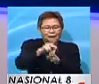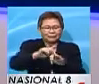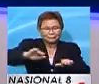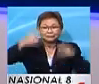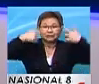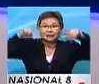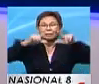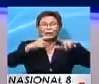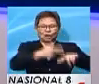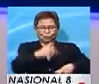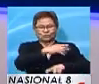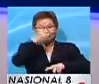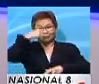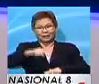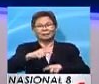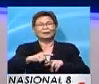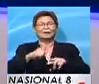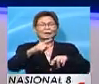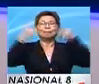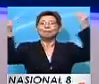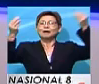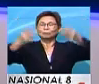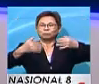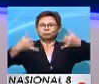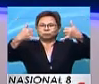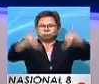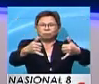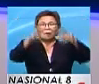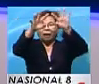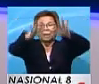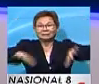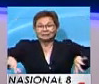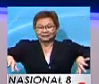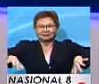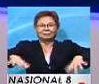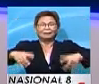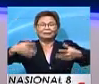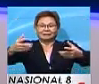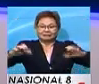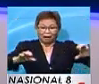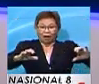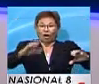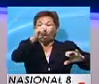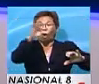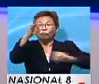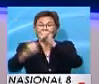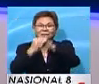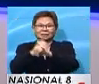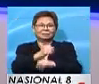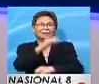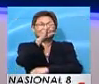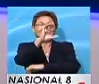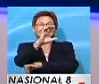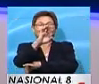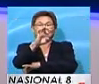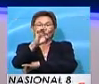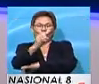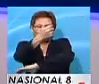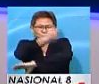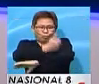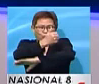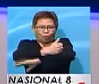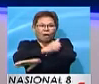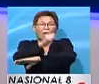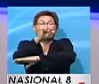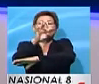Thailand pada Majlis penyampaian Anugerah 2016 Asan car of the year ketua pegawai eksekutifnya Datuk Ahmad Fuad kenali dalam satu